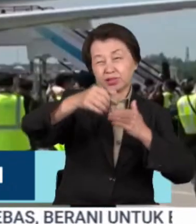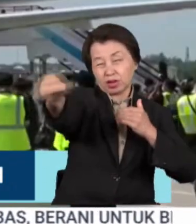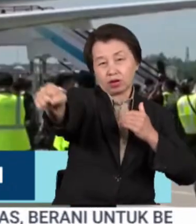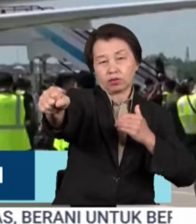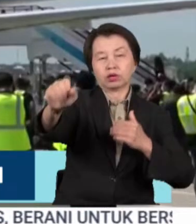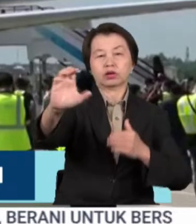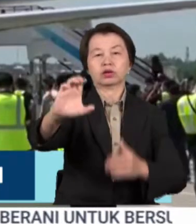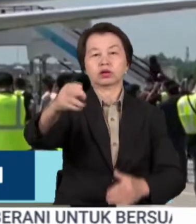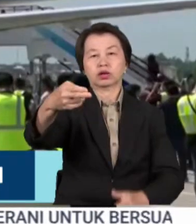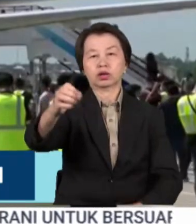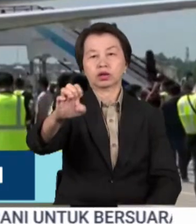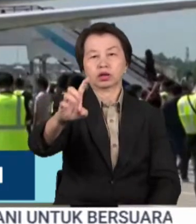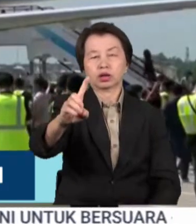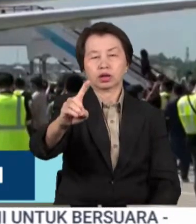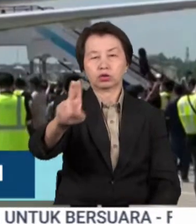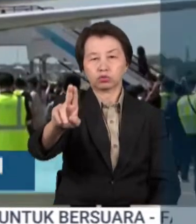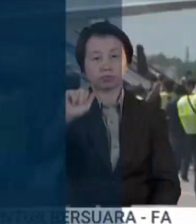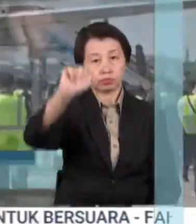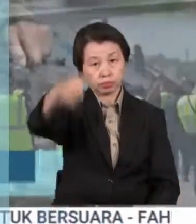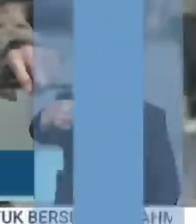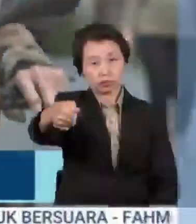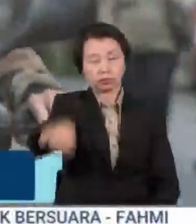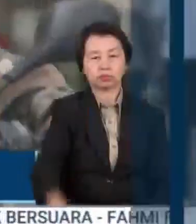Bandar Chengdu esok.